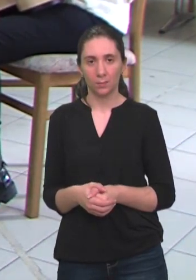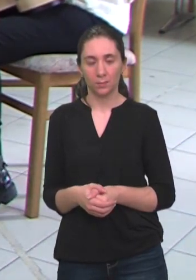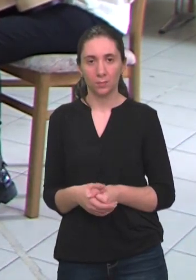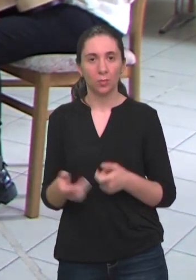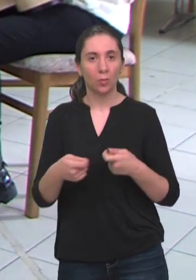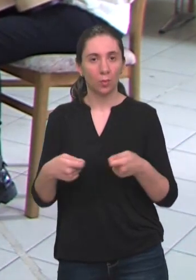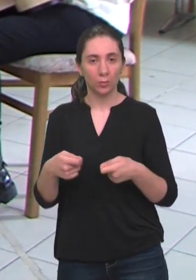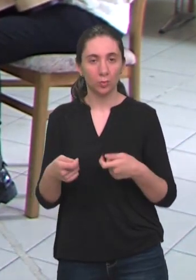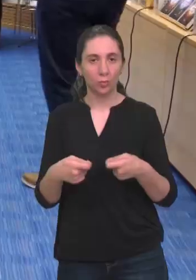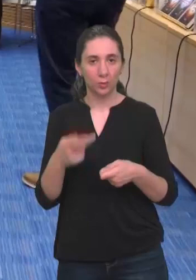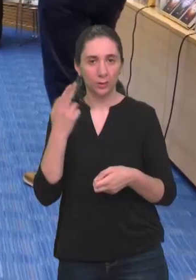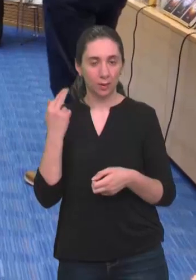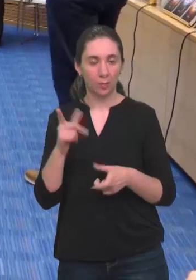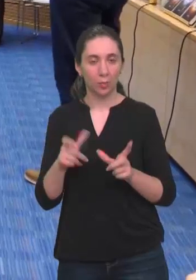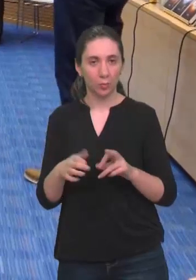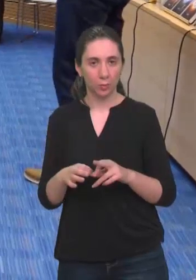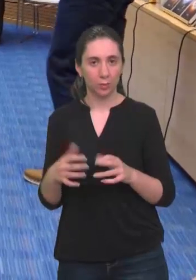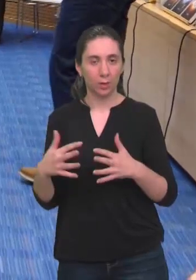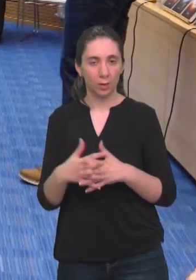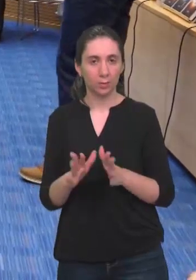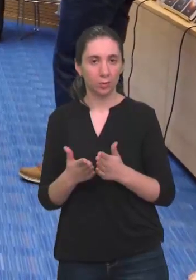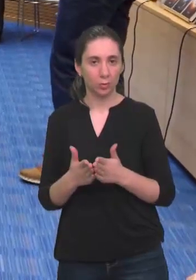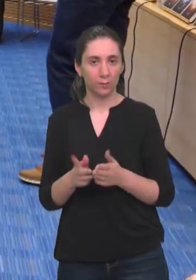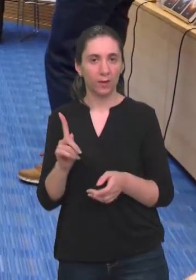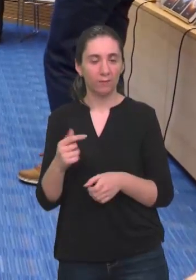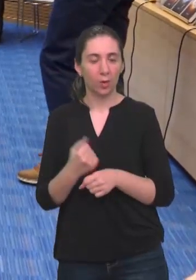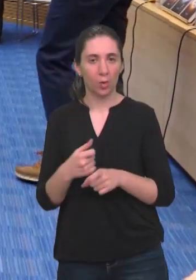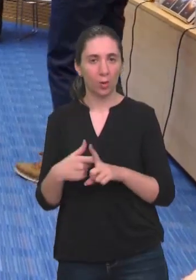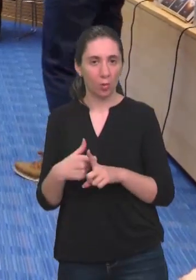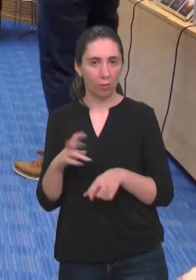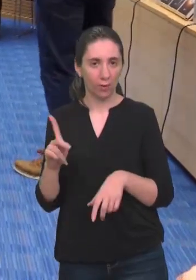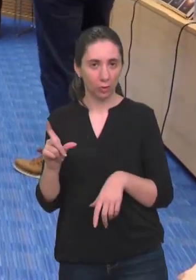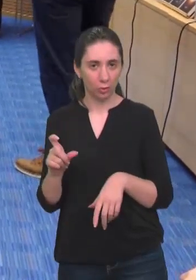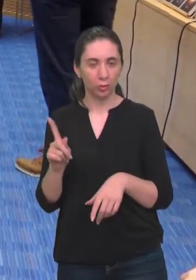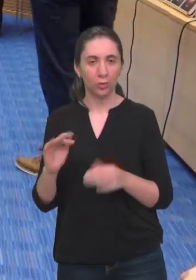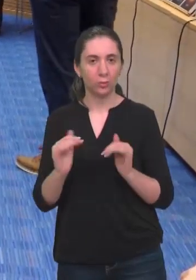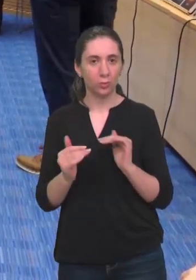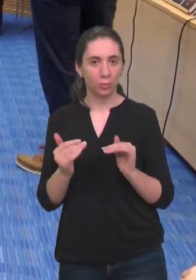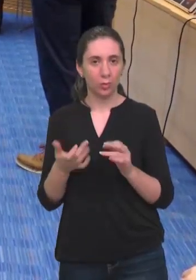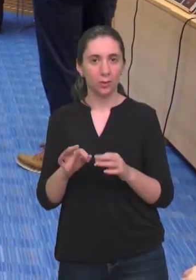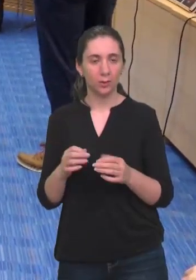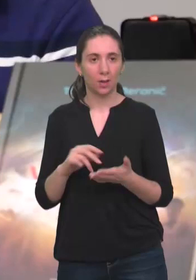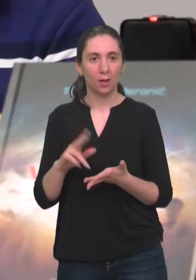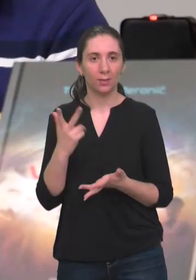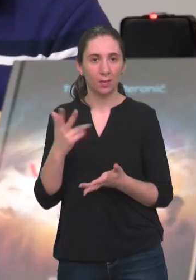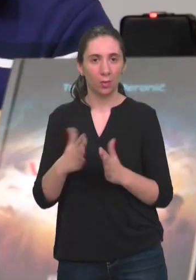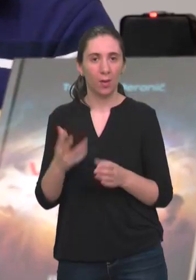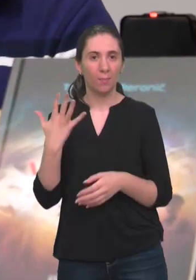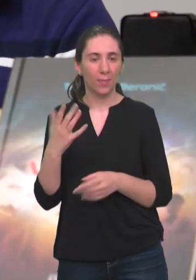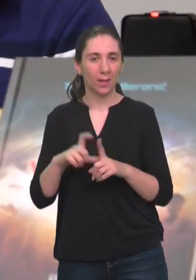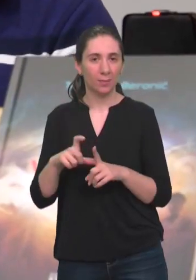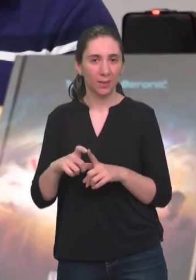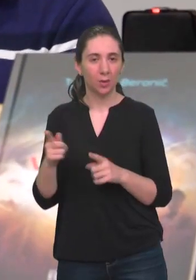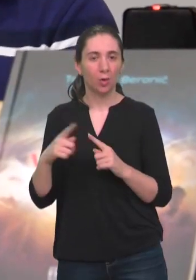U organizaciji Udruge slijepih Uska u Gradskoj knjižnici Ivana Gorana Kovačića i u suradnji s autorom trilogije Peta